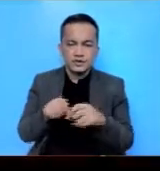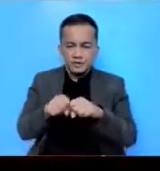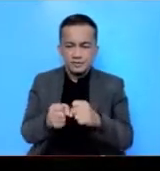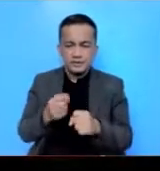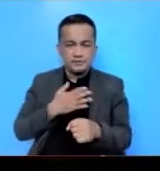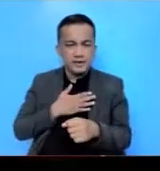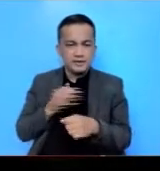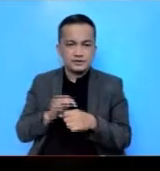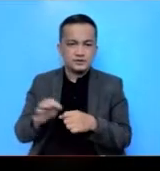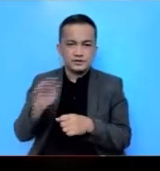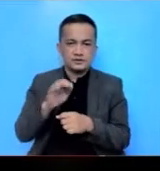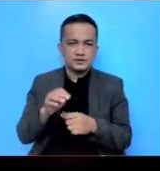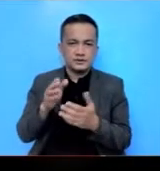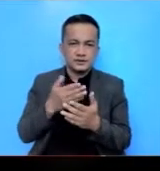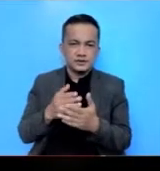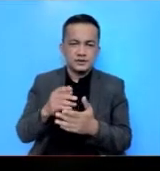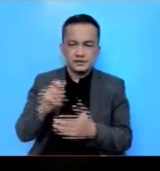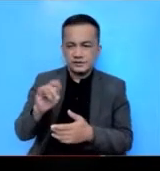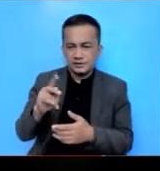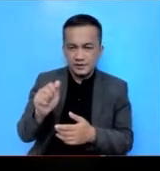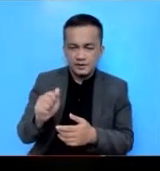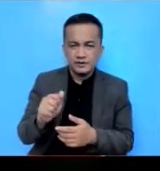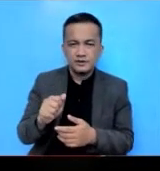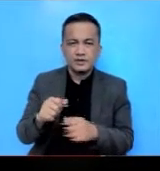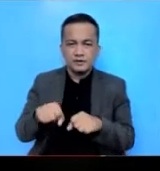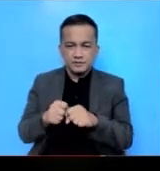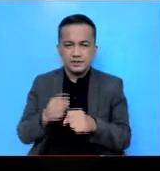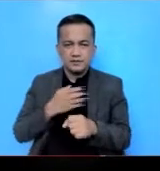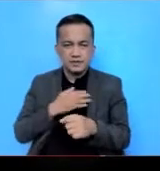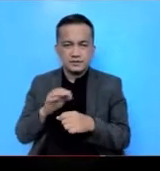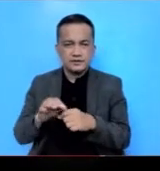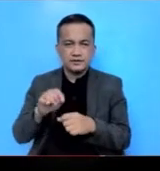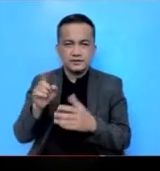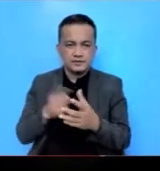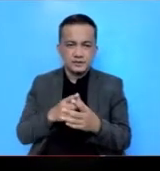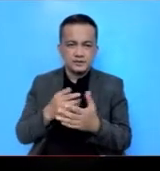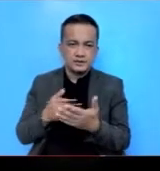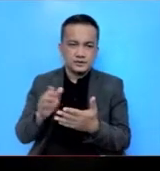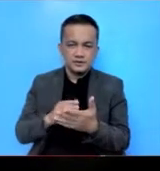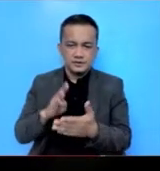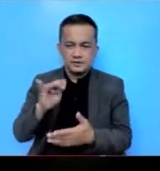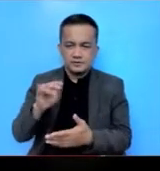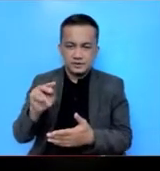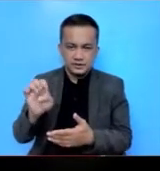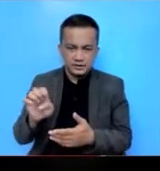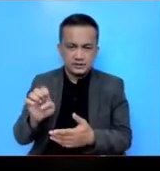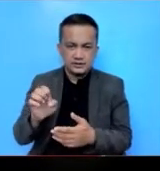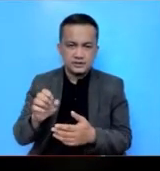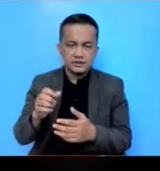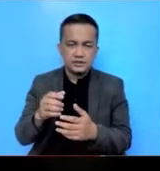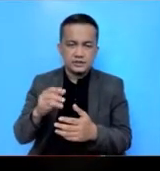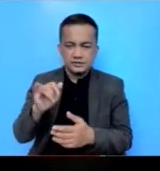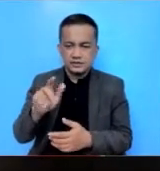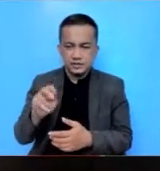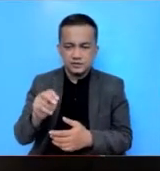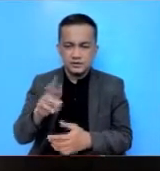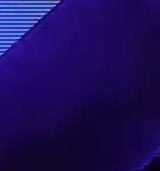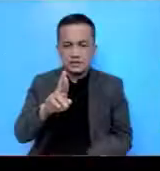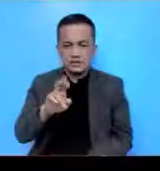track na yan si Big Freedia. Ang Break My Soul ang unang single ni Beyonce para sa upcoming album niyang Renaissance.